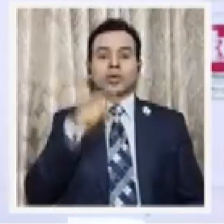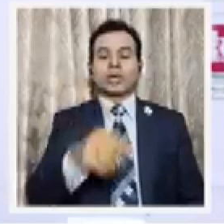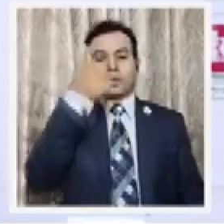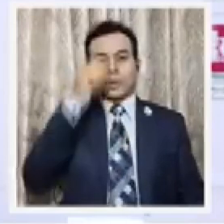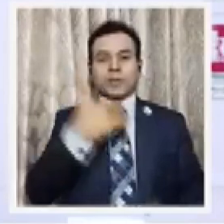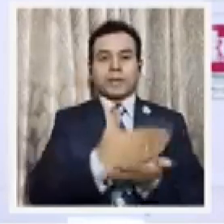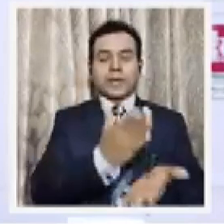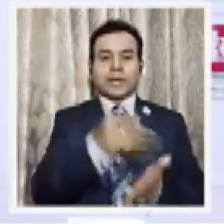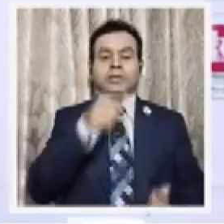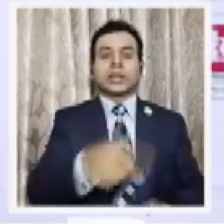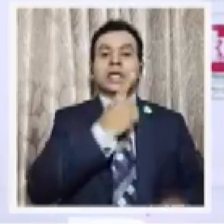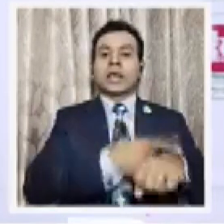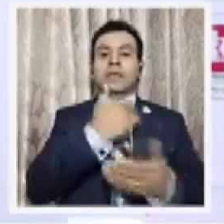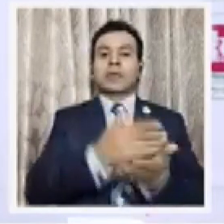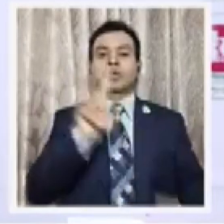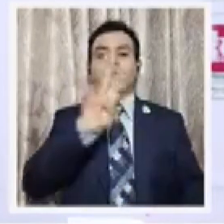60-এর অধিক বয়সের 1,354 জন।